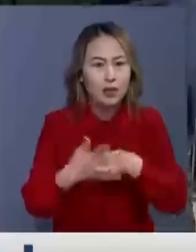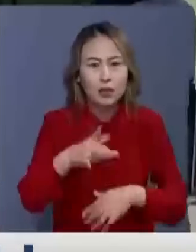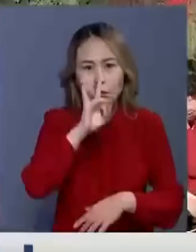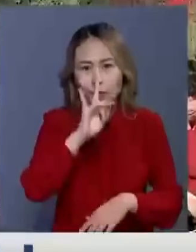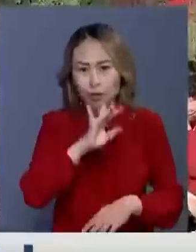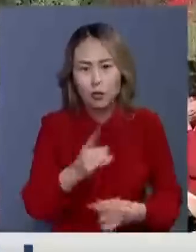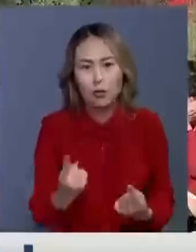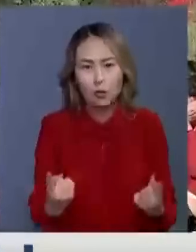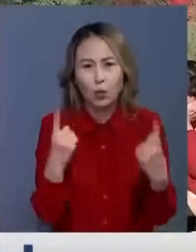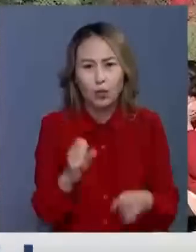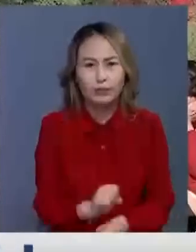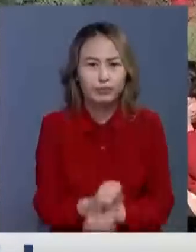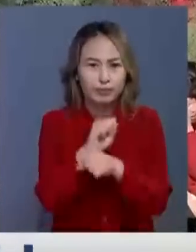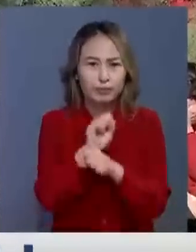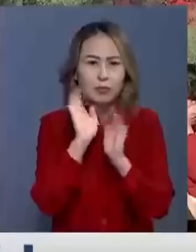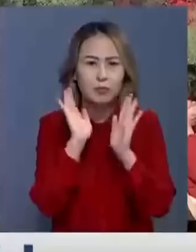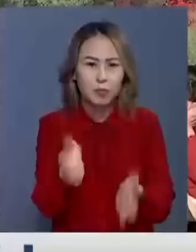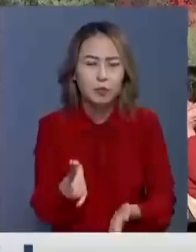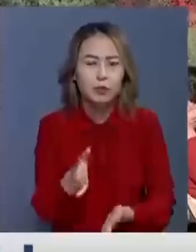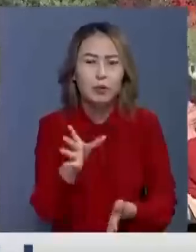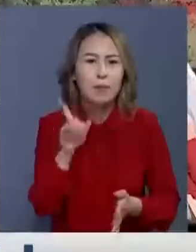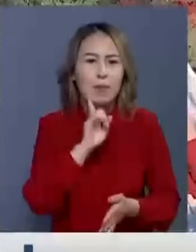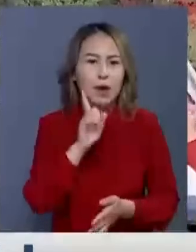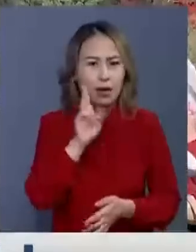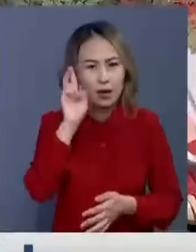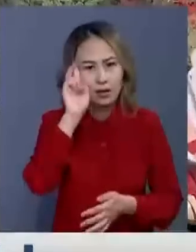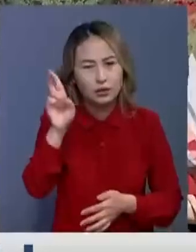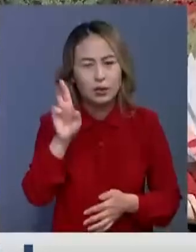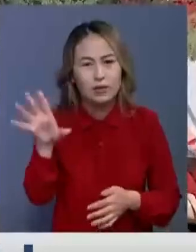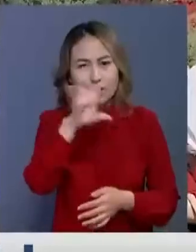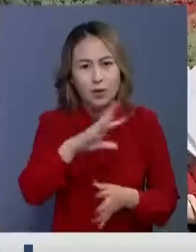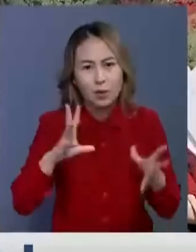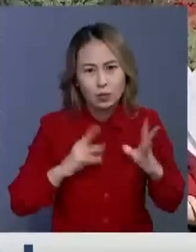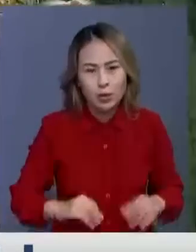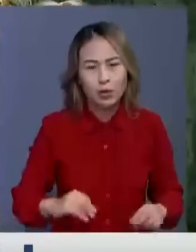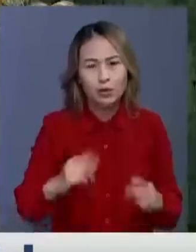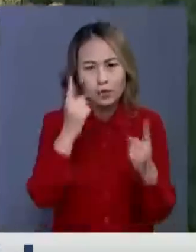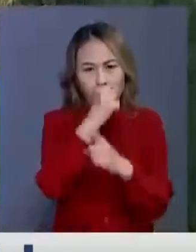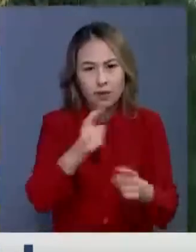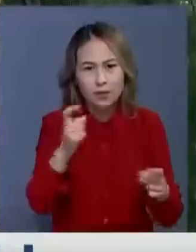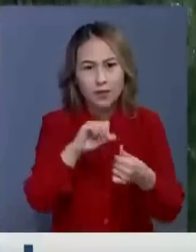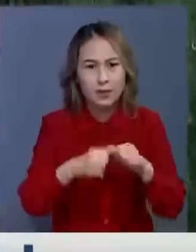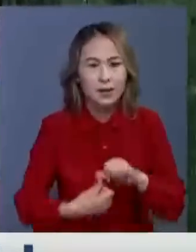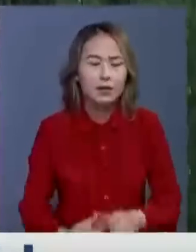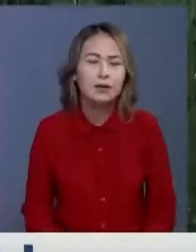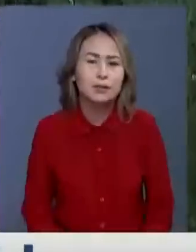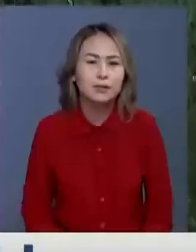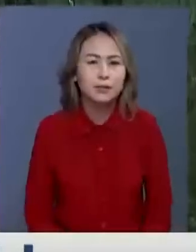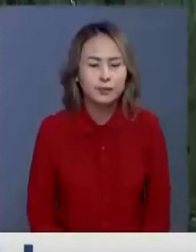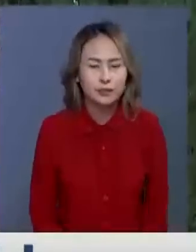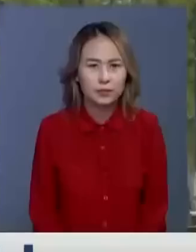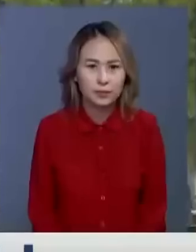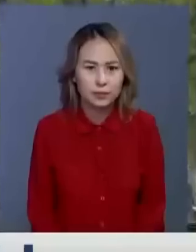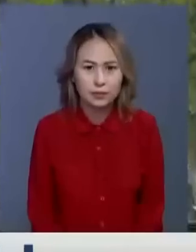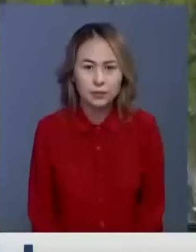ірі ереуіл өткіземіз дейді. Алайда билік әзірге оларды ақылға шақырумен ғана шектеліп отыр. Наргиз Бекмагамбетова, Жұлдыз